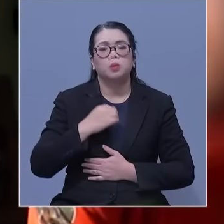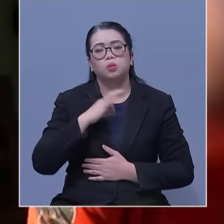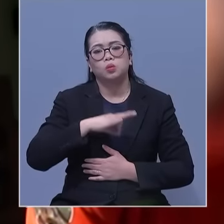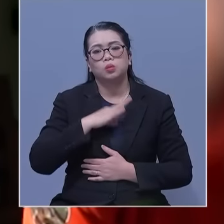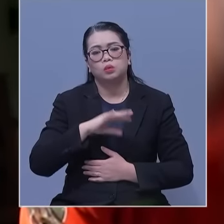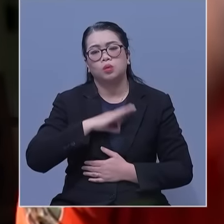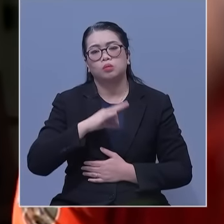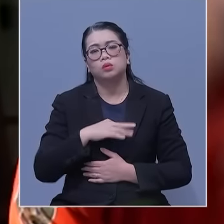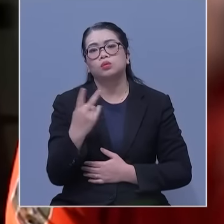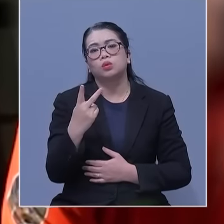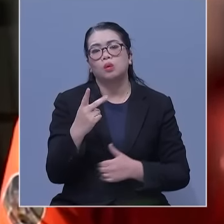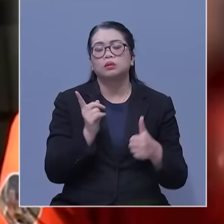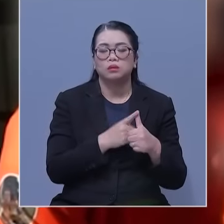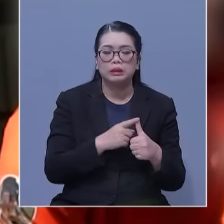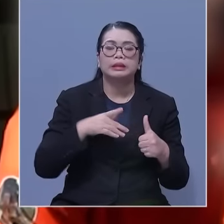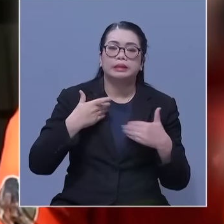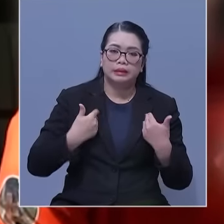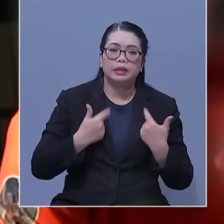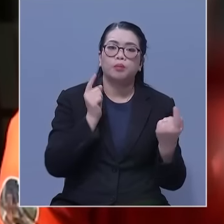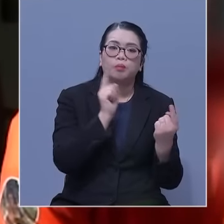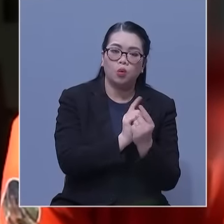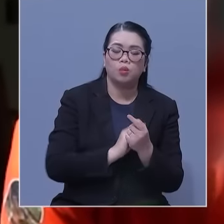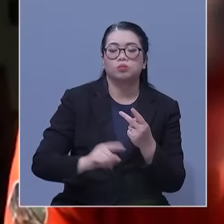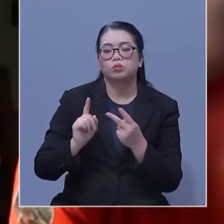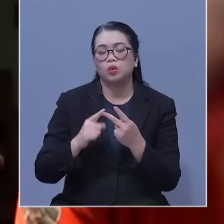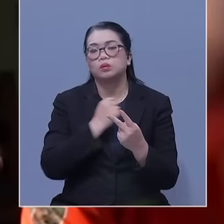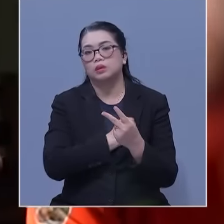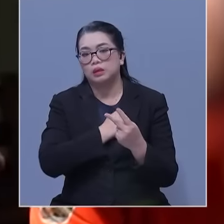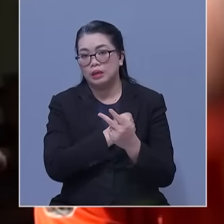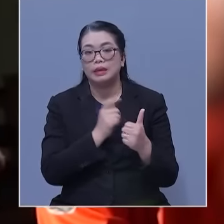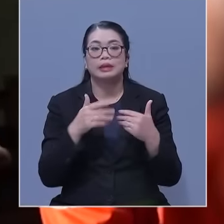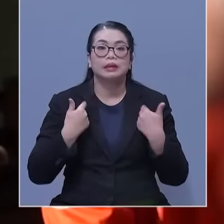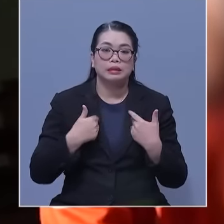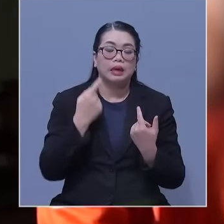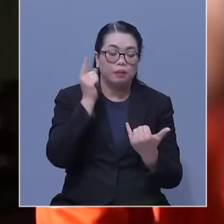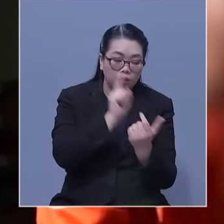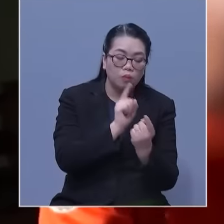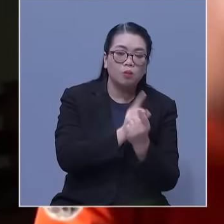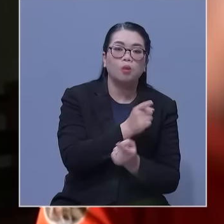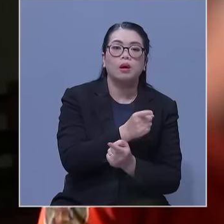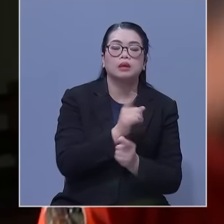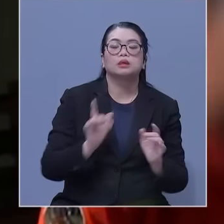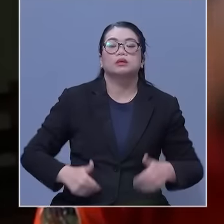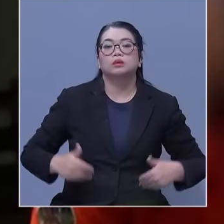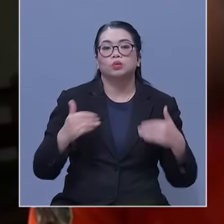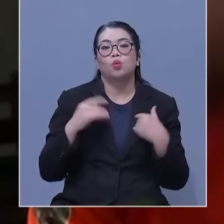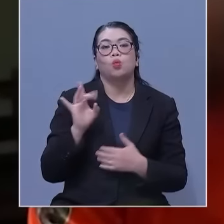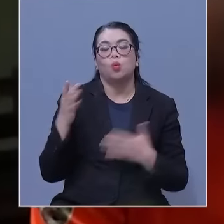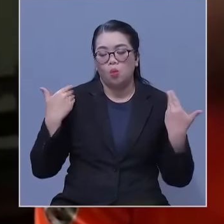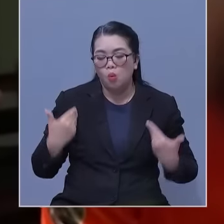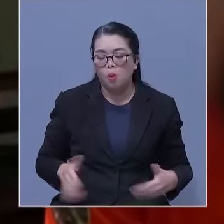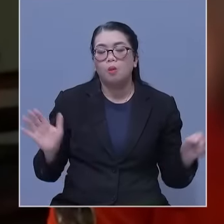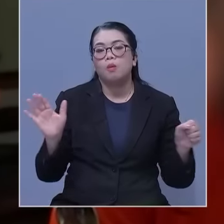มี 2ความรู้สึกคือด้านนึงก็ดีใจอีกด้านนึงเสียใจคือดีใจคืออ่ะเห็นน้องชายร่างกาย